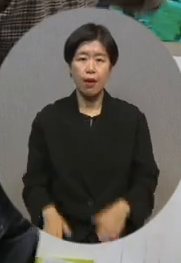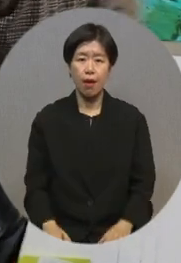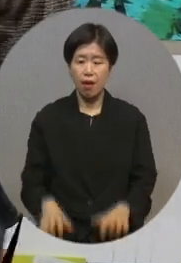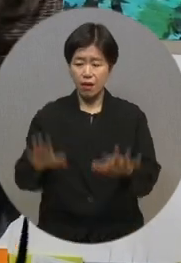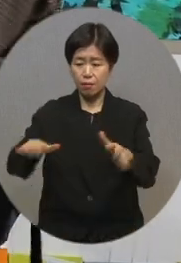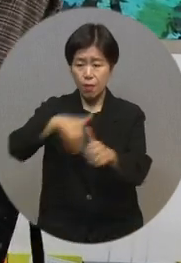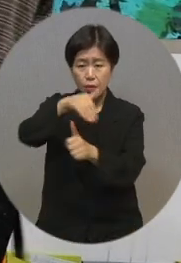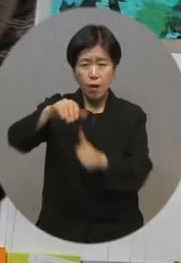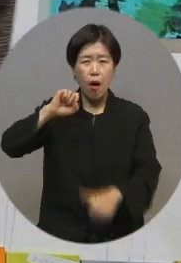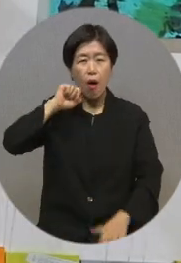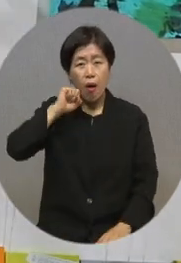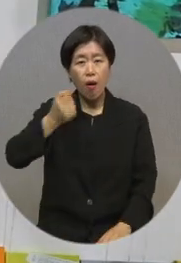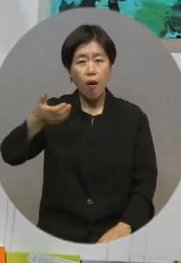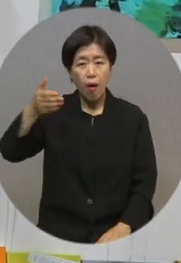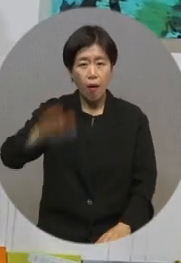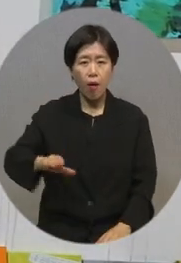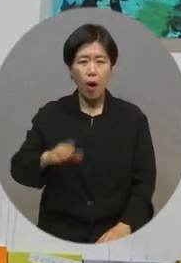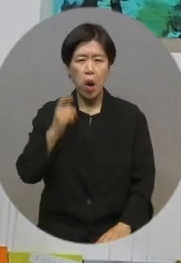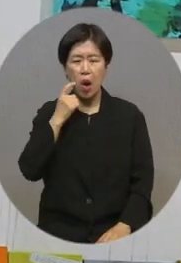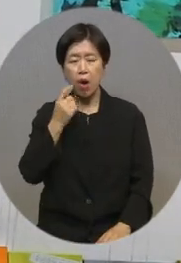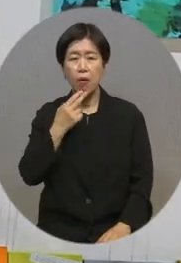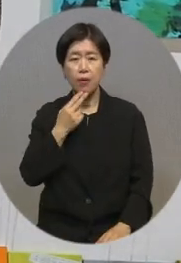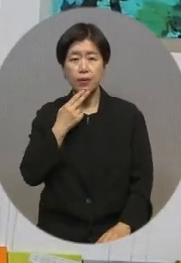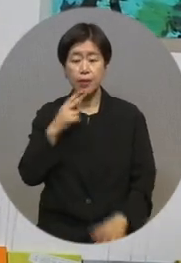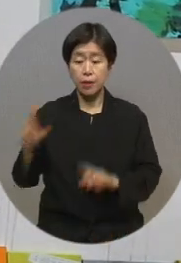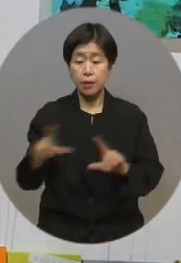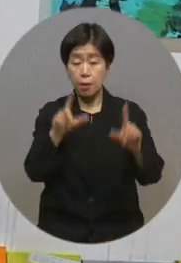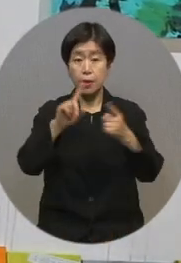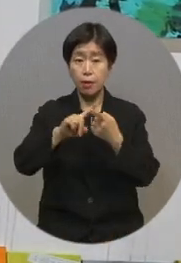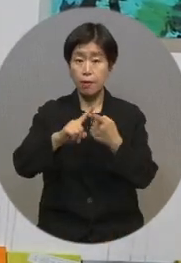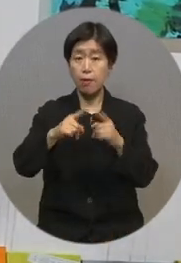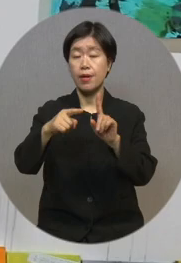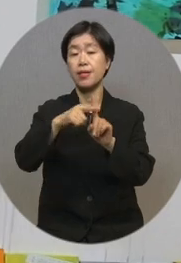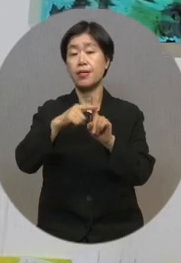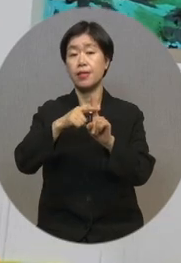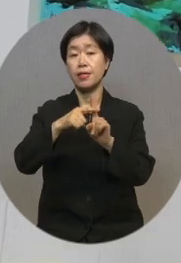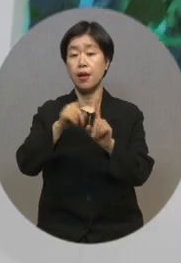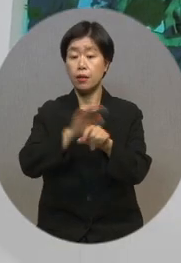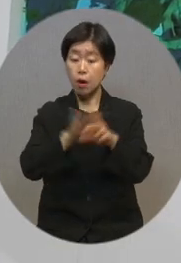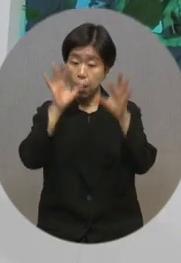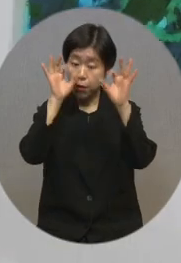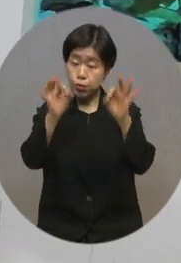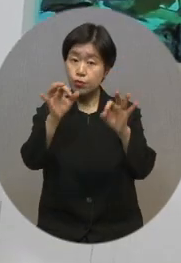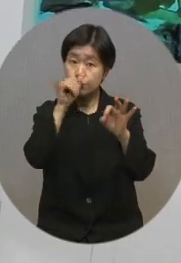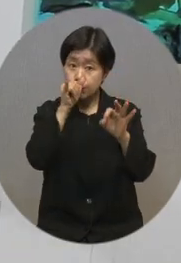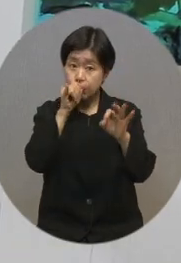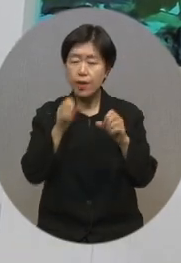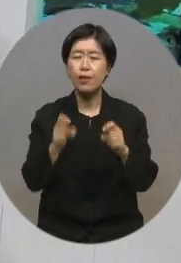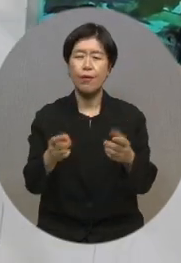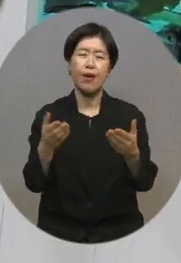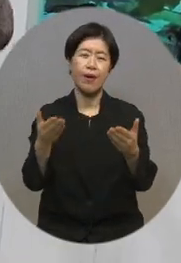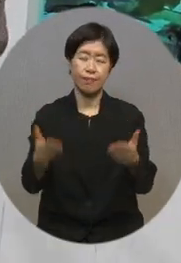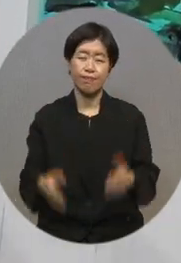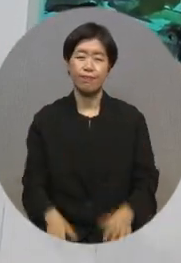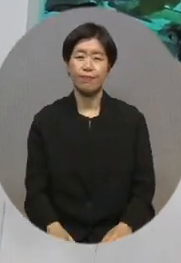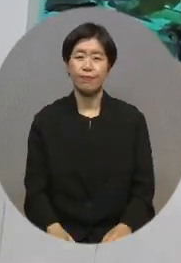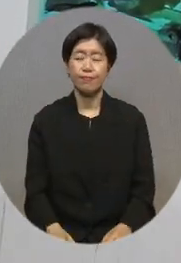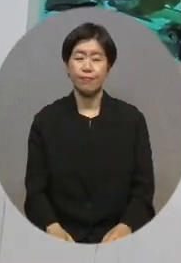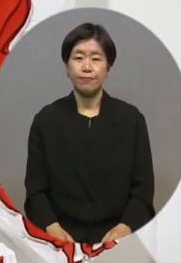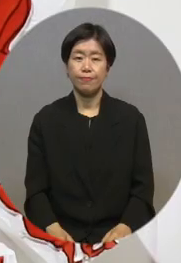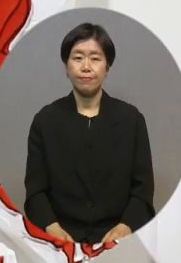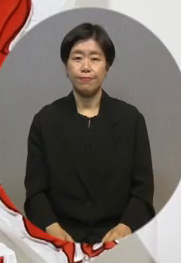조우하며 삶 자체를 긍정적으로 바라볼 수 있는 기회를 마련하고자 하는데 중점을 두었다고